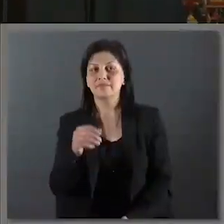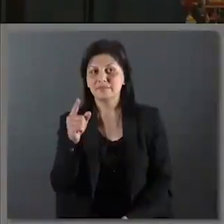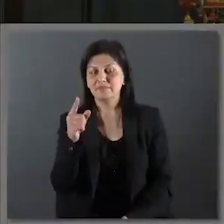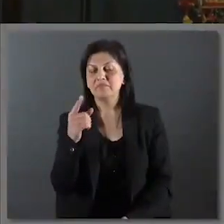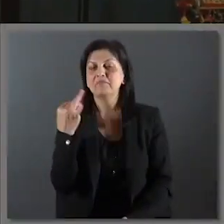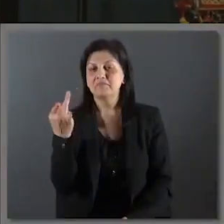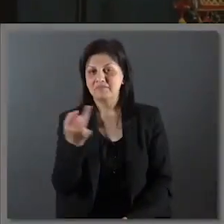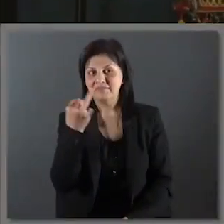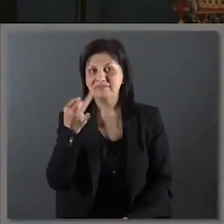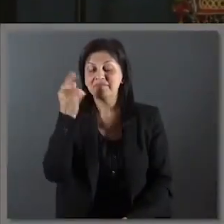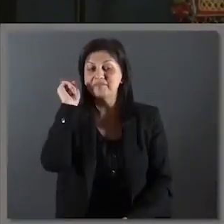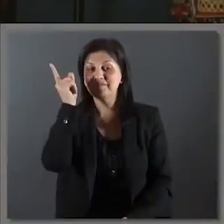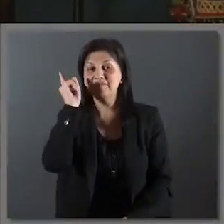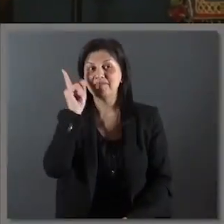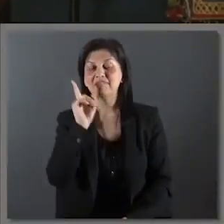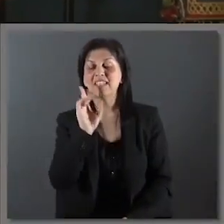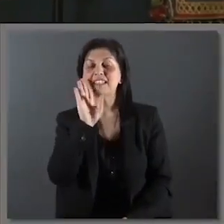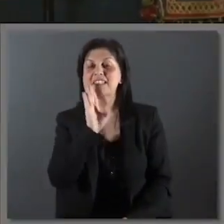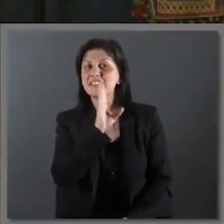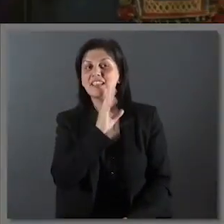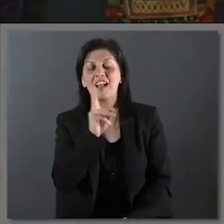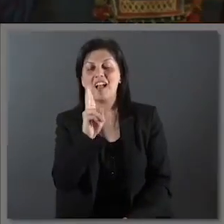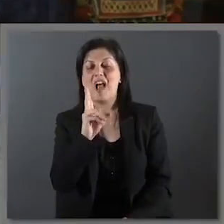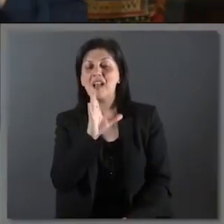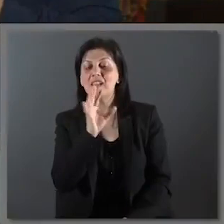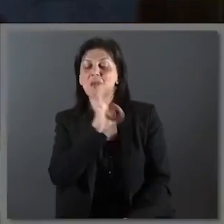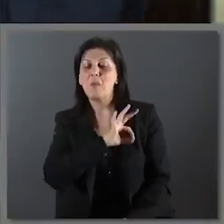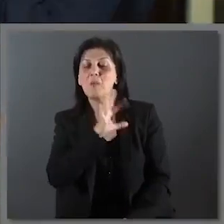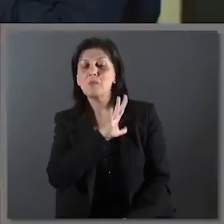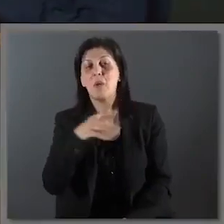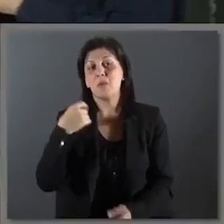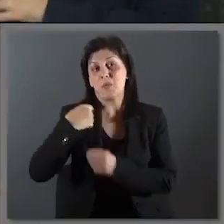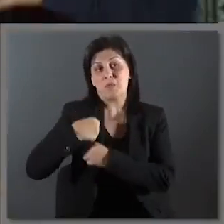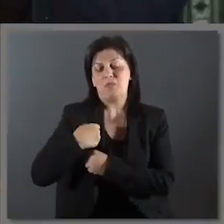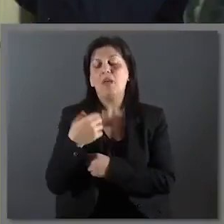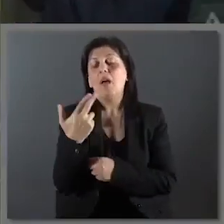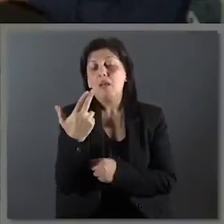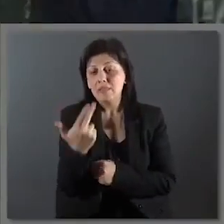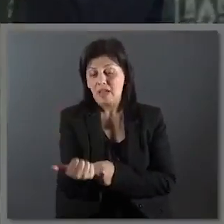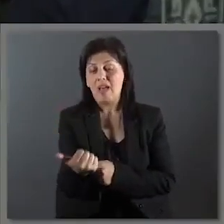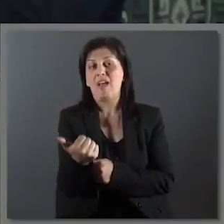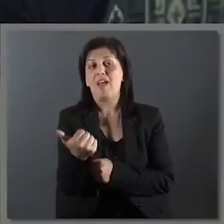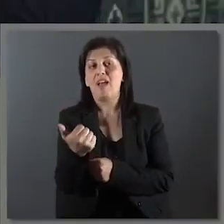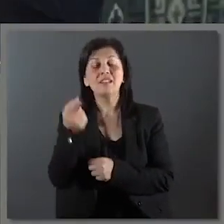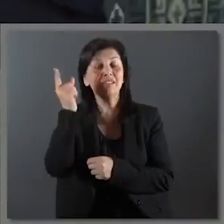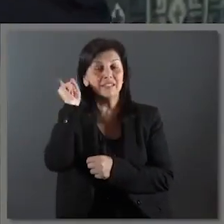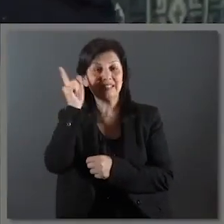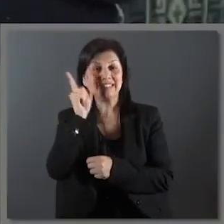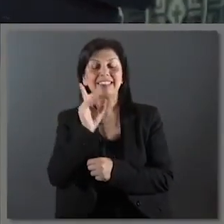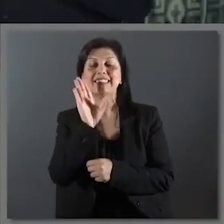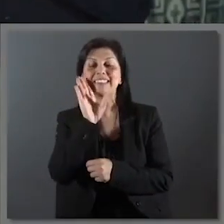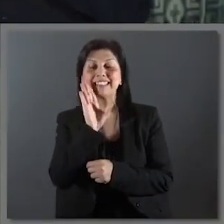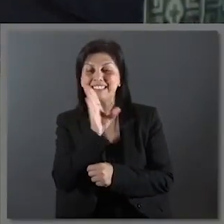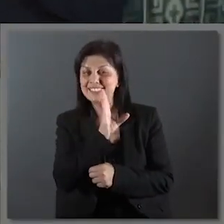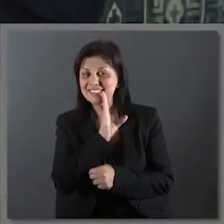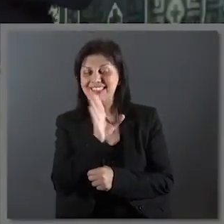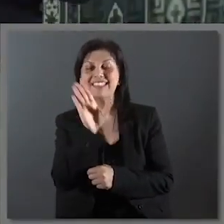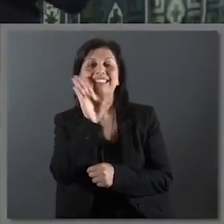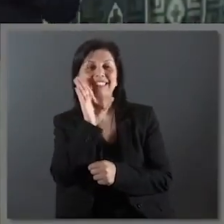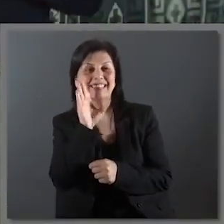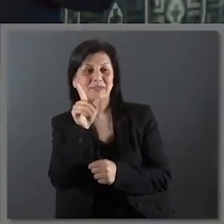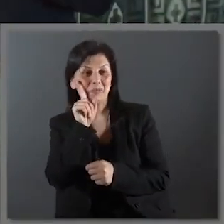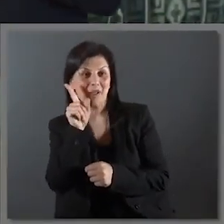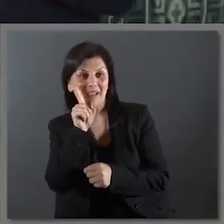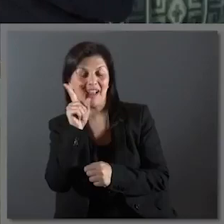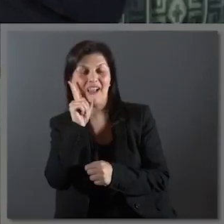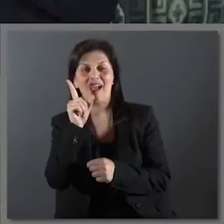Emir, görürsən keçmişdə qadınlar çantalardan istifadə edirdi? Əlbəttə, Dilara xanım. Baxın, keçmişdə gəlin qızlar evdən bir